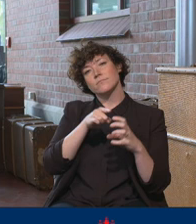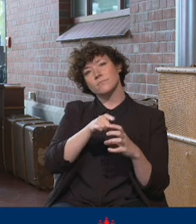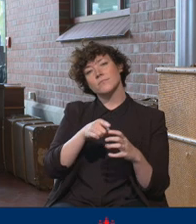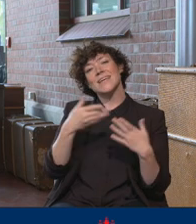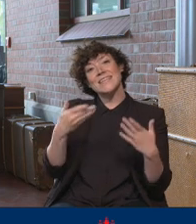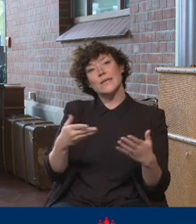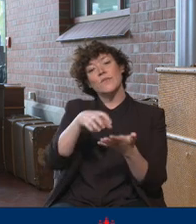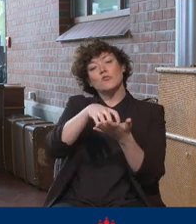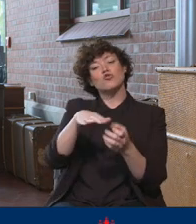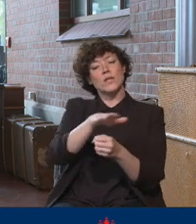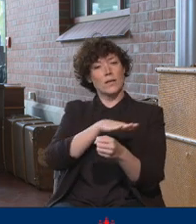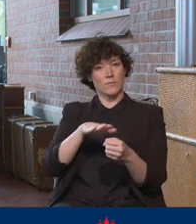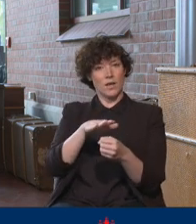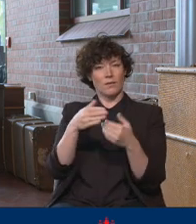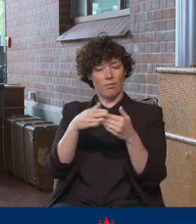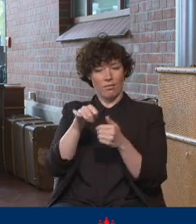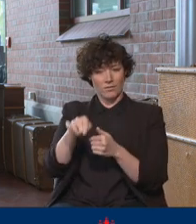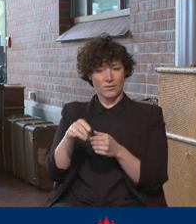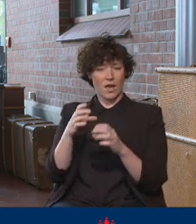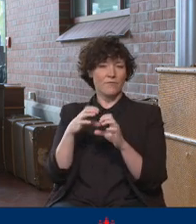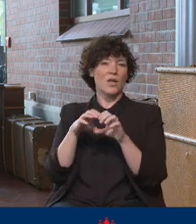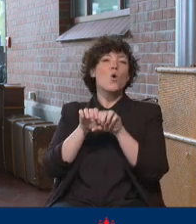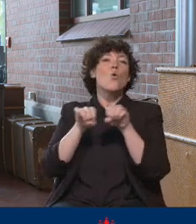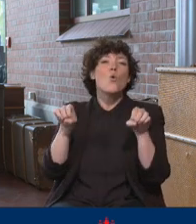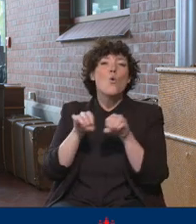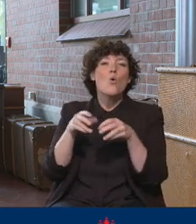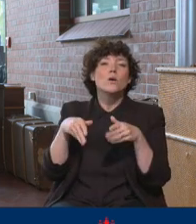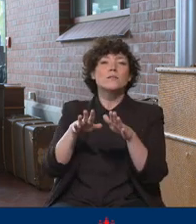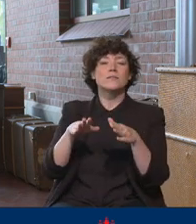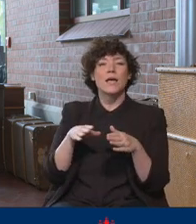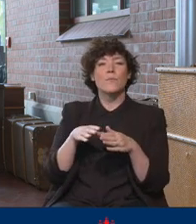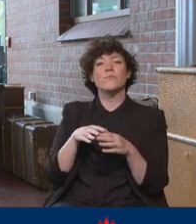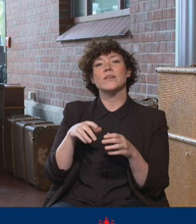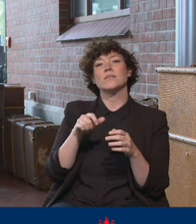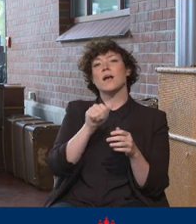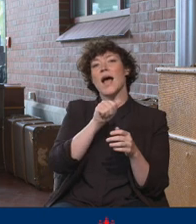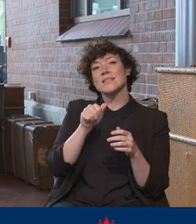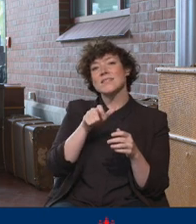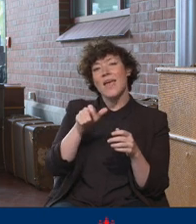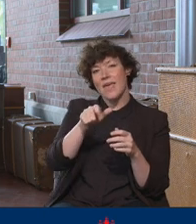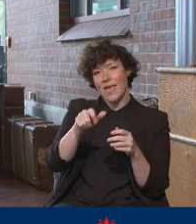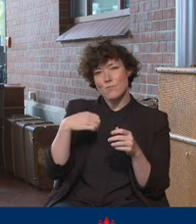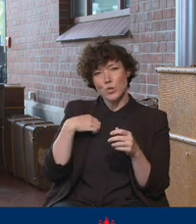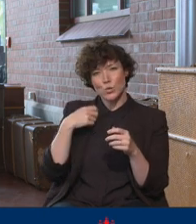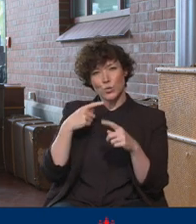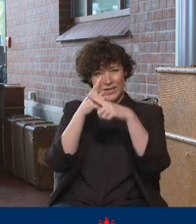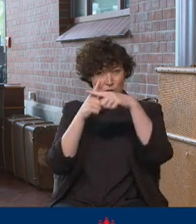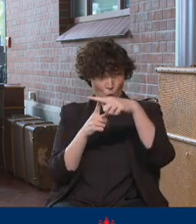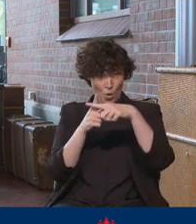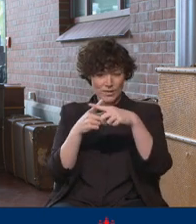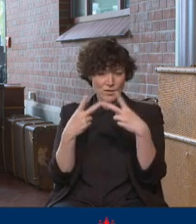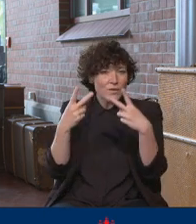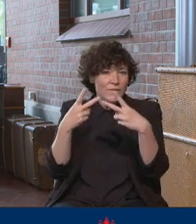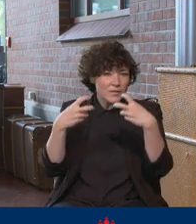stadtplatz dort wo sich eben der röhren dann mit dem als teil der elbe grün zu kreuzen wird an einer wichtigen schnittstelle des quartiers